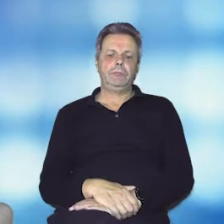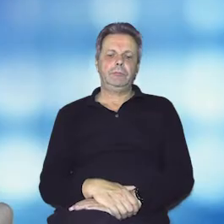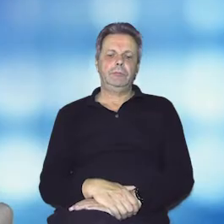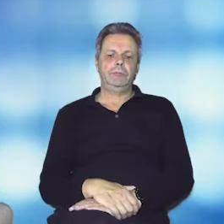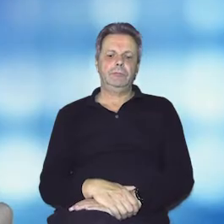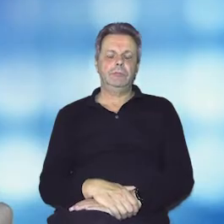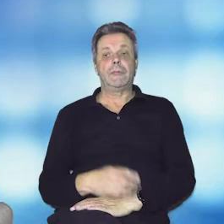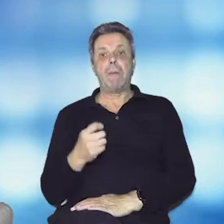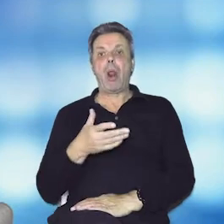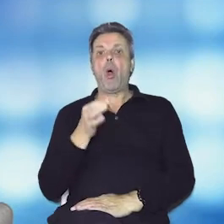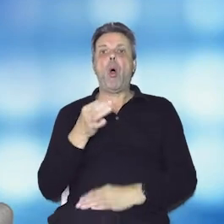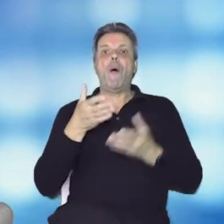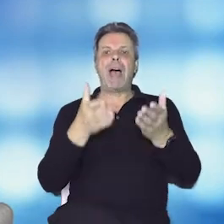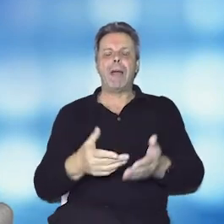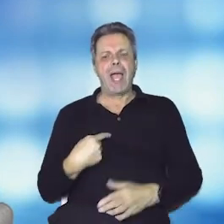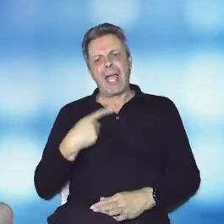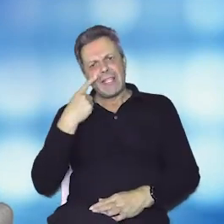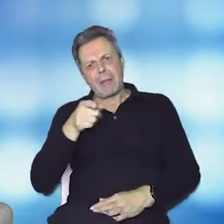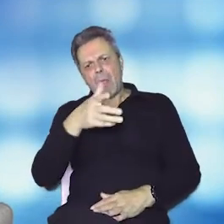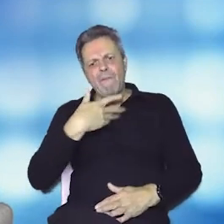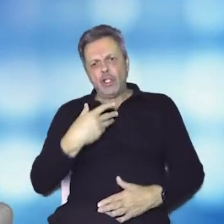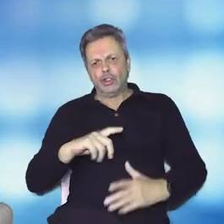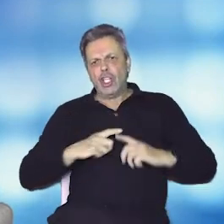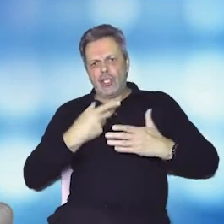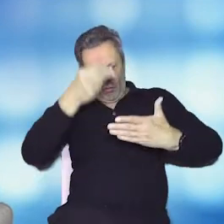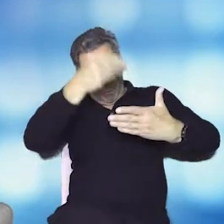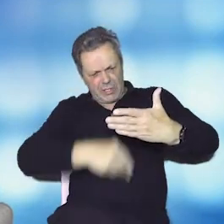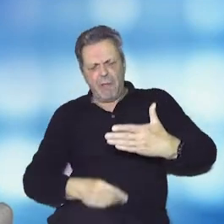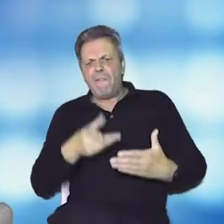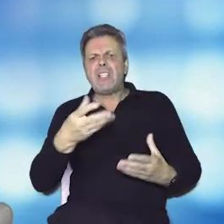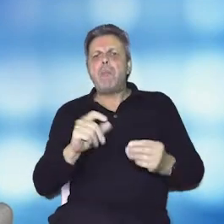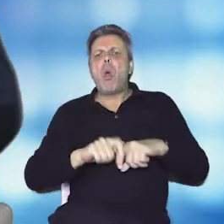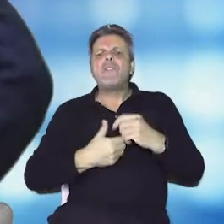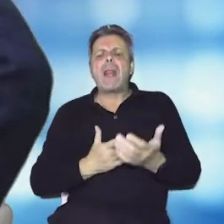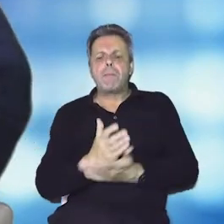A sad malo o vama. Kad sam gledao životopis, dosta ste toga prošli.